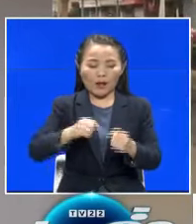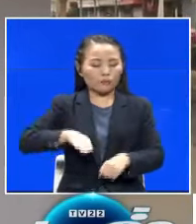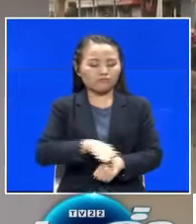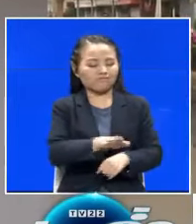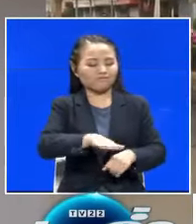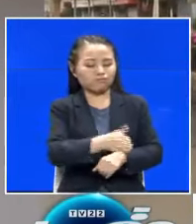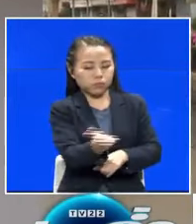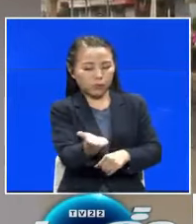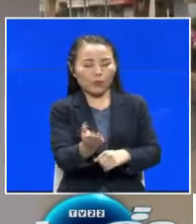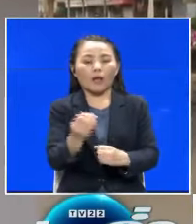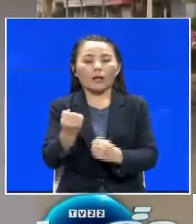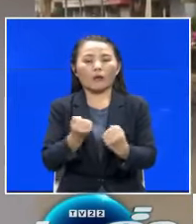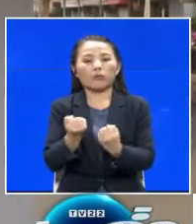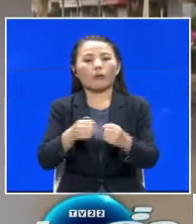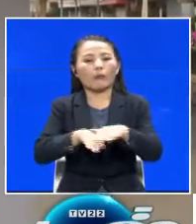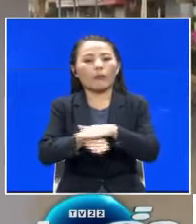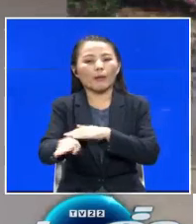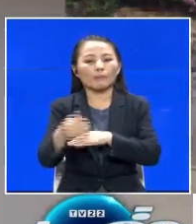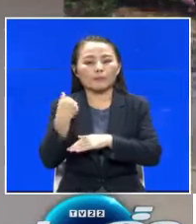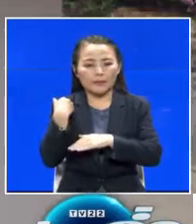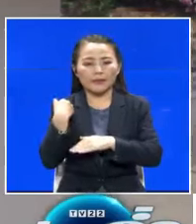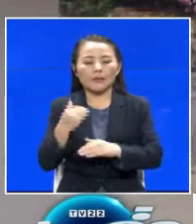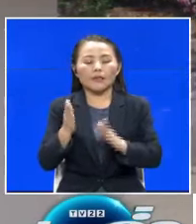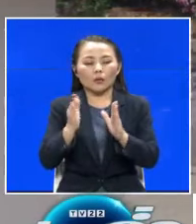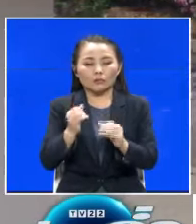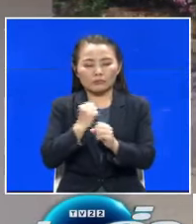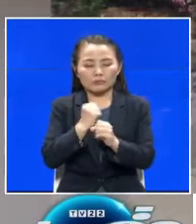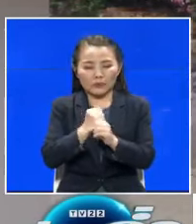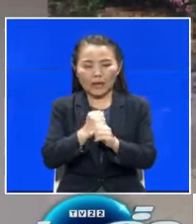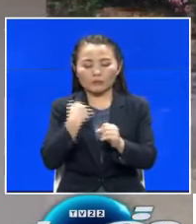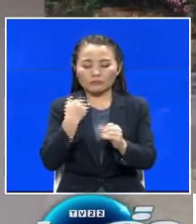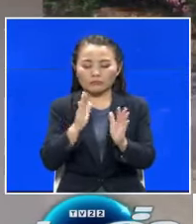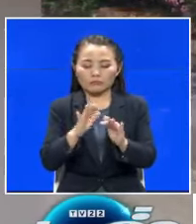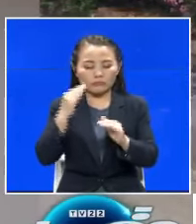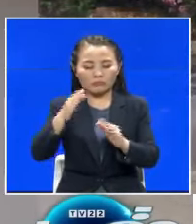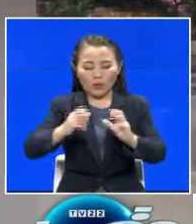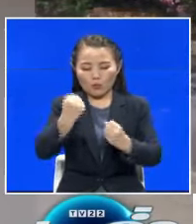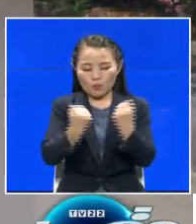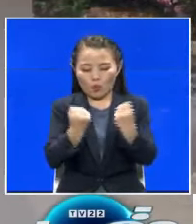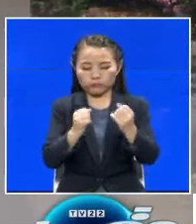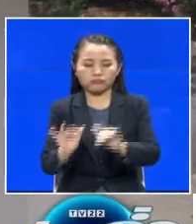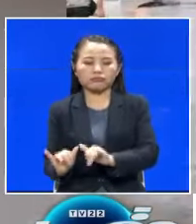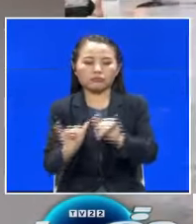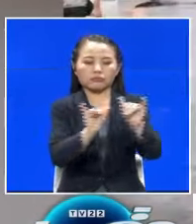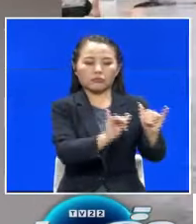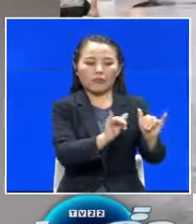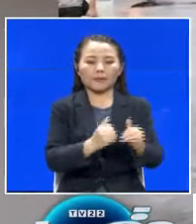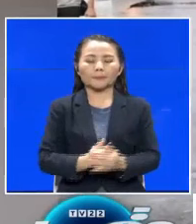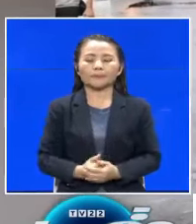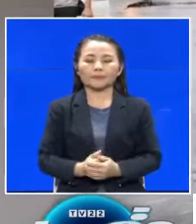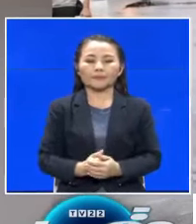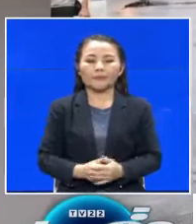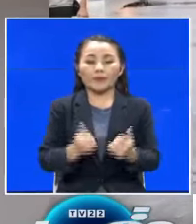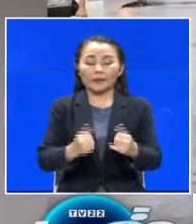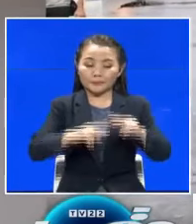บหนีไปเจ้าหน้าที่ต้องนำรถเข้ายกเพื่อเปิดทางการจราจรตามปกติจากการสอบสวน